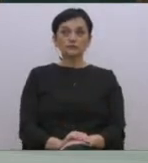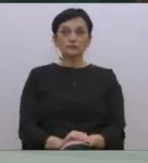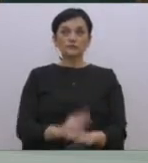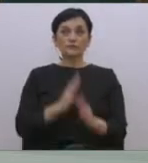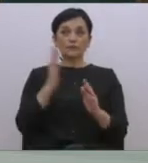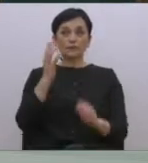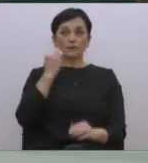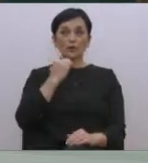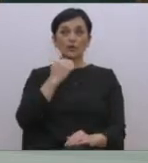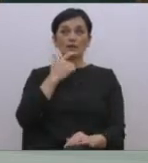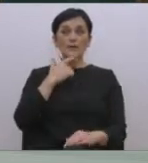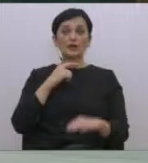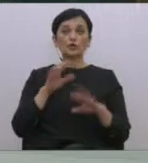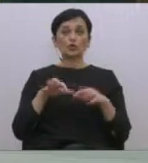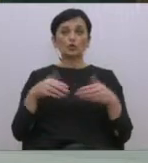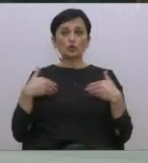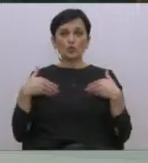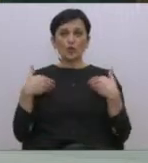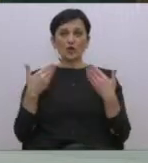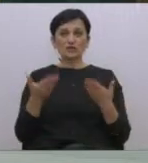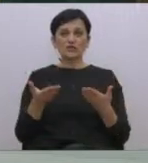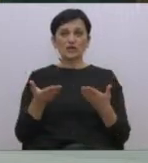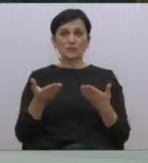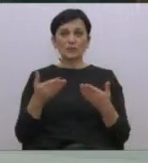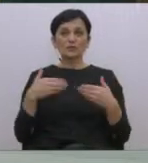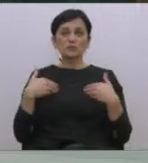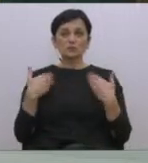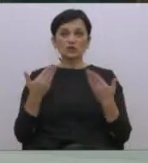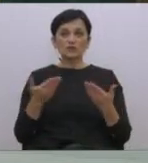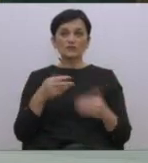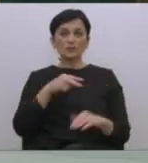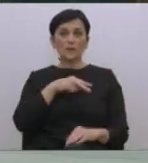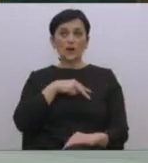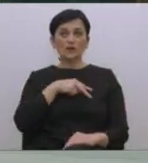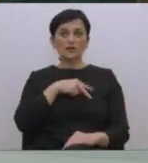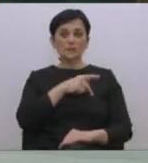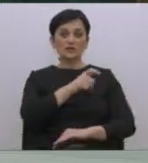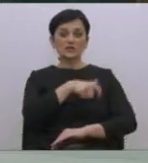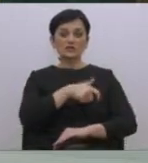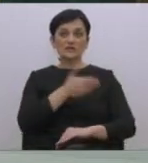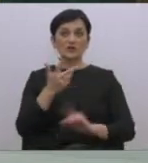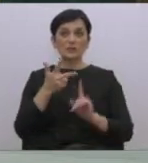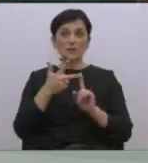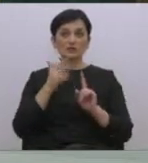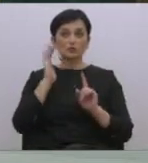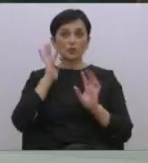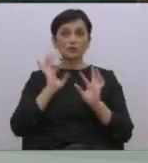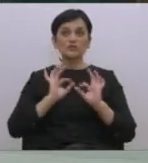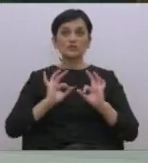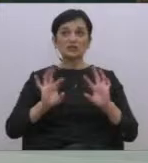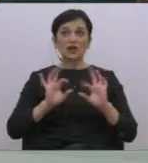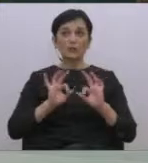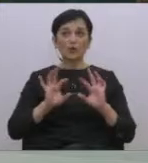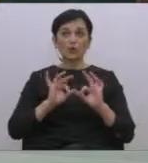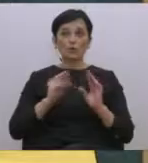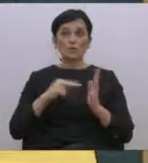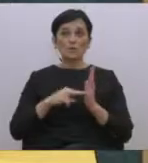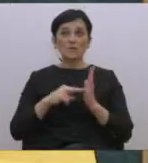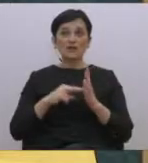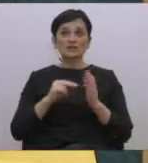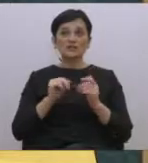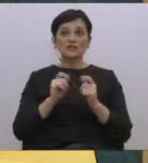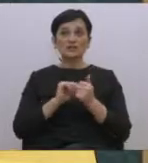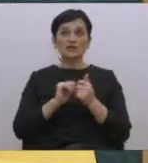Didi madlova baton tavshdomare, mogesalmebit, mivesalmebit parlamentis tsevrebs, mesami mosmeni tsarmogidgent, pasian